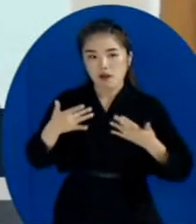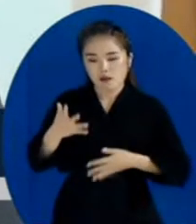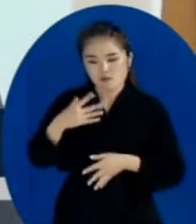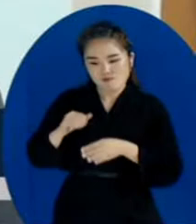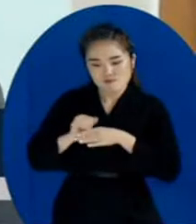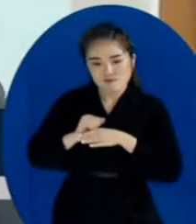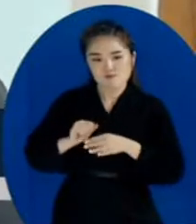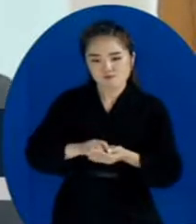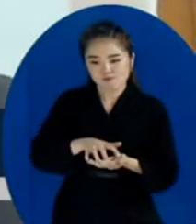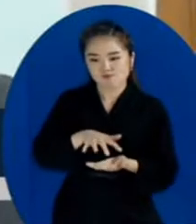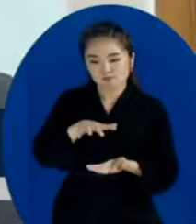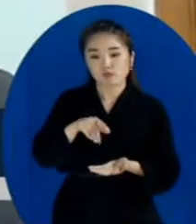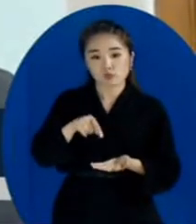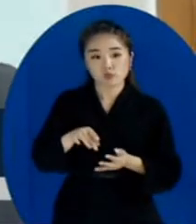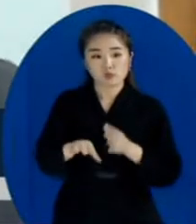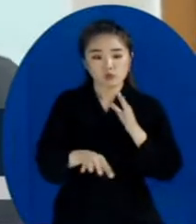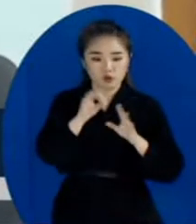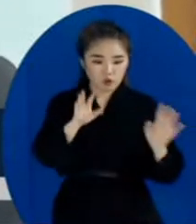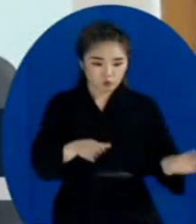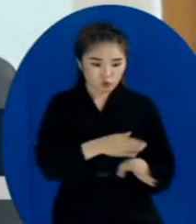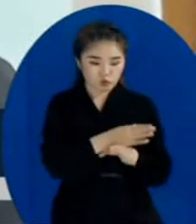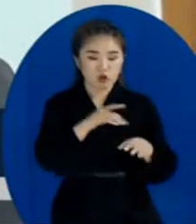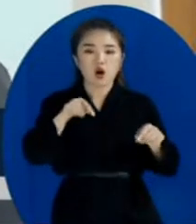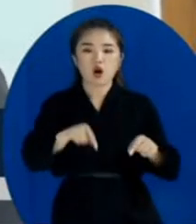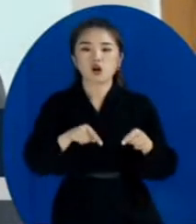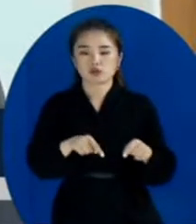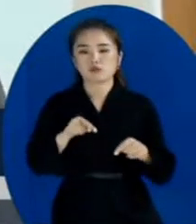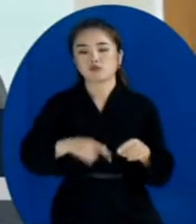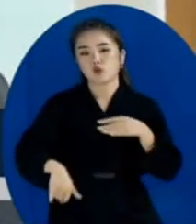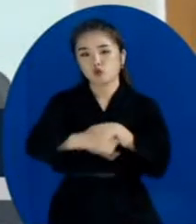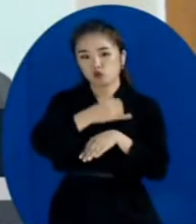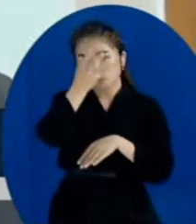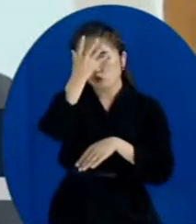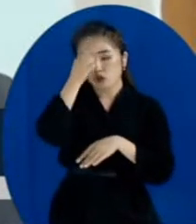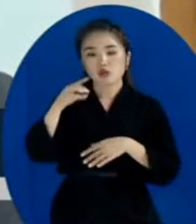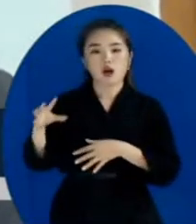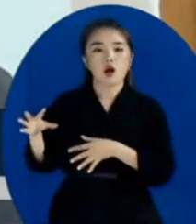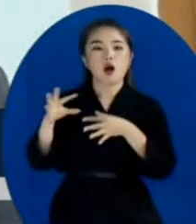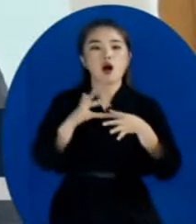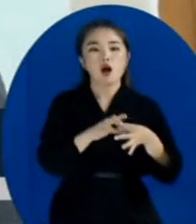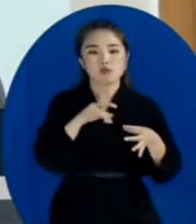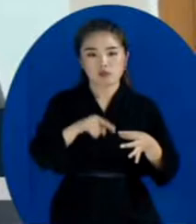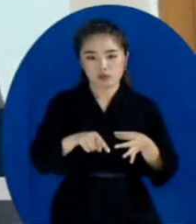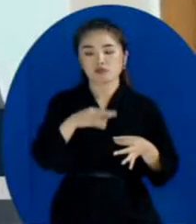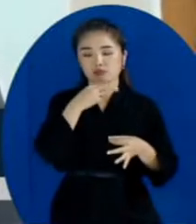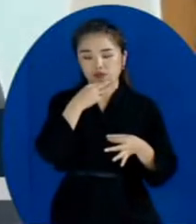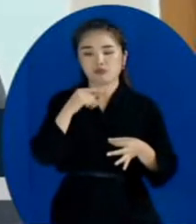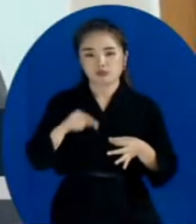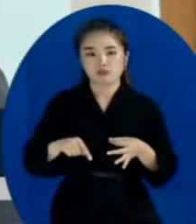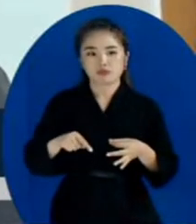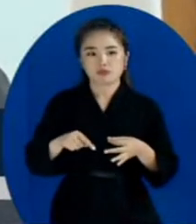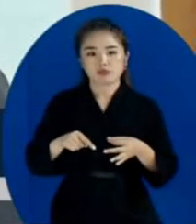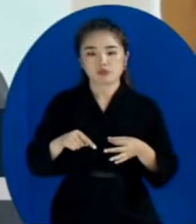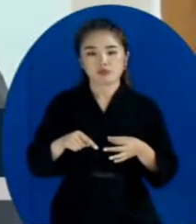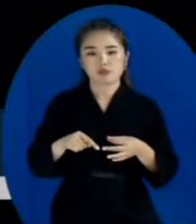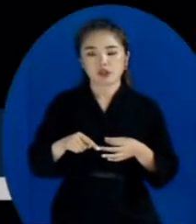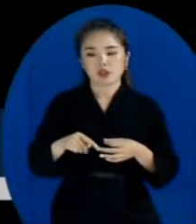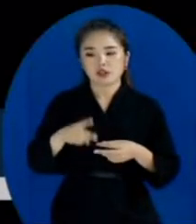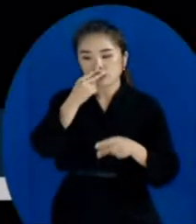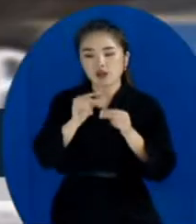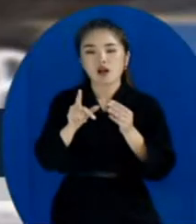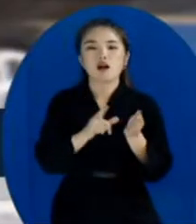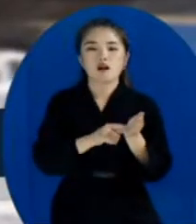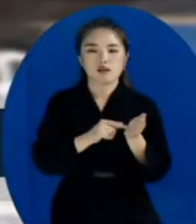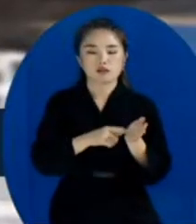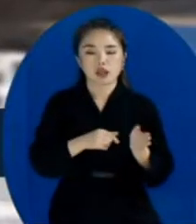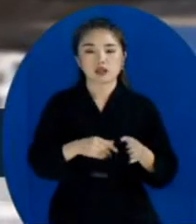гал ер нь яг одоо сонгуульч болоод өнгөрлөө. Одоо бол энэ нэг тийм улс төртэй холбоотой гэж шууд харагдахгүй цаг үе эхэлж байгаа учраас энийг нэгтлэх